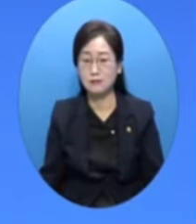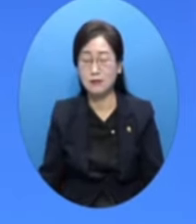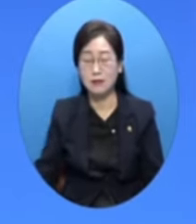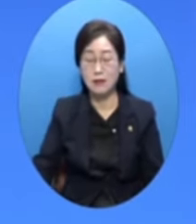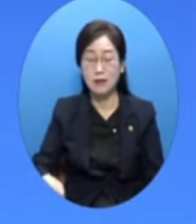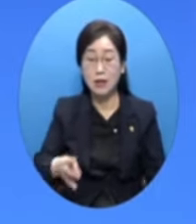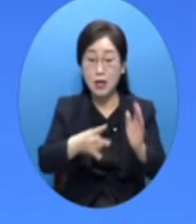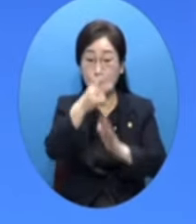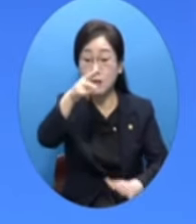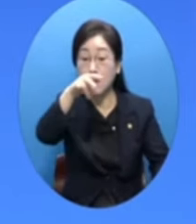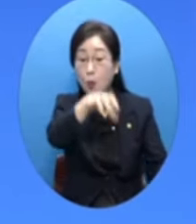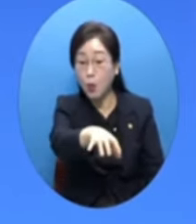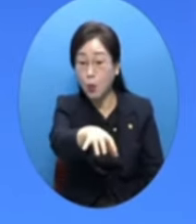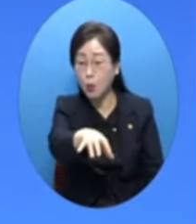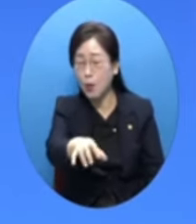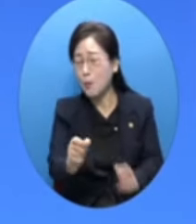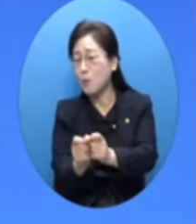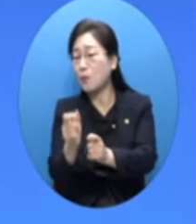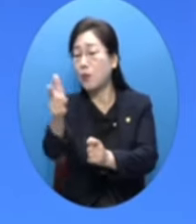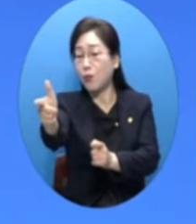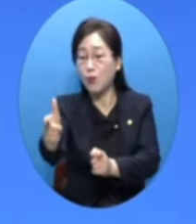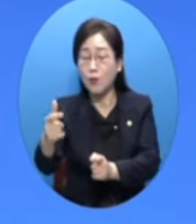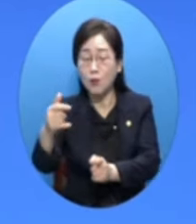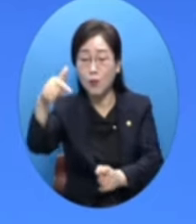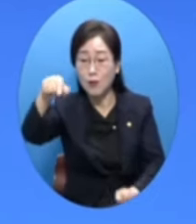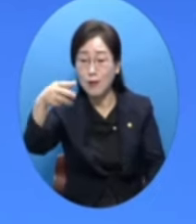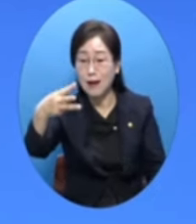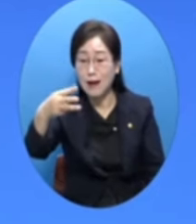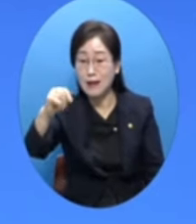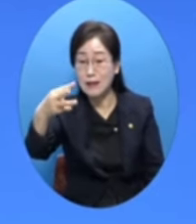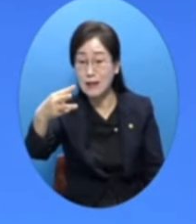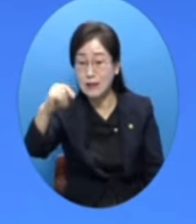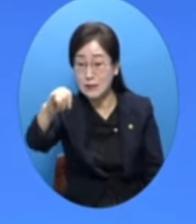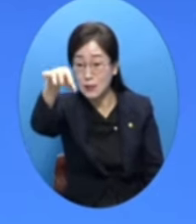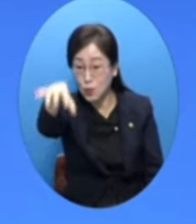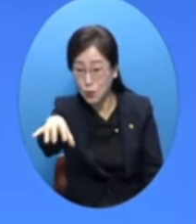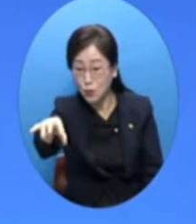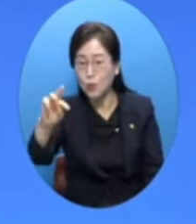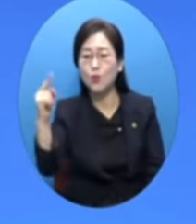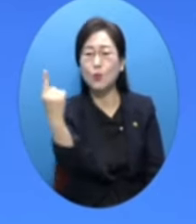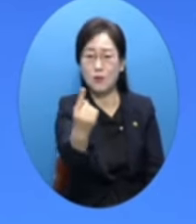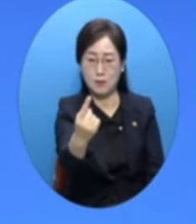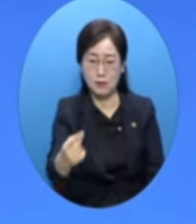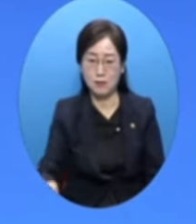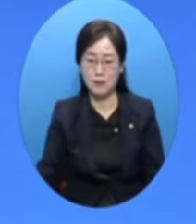예루살렘에서 그 먼 갈릴리 지역으로 돌아갈 때